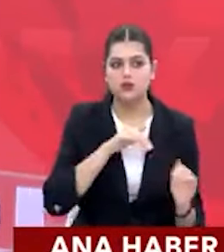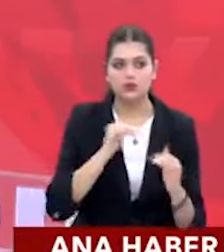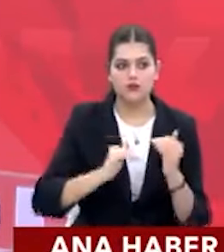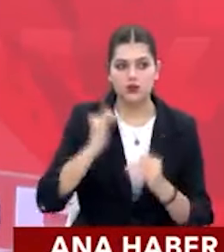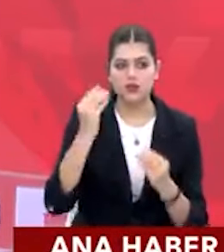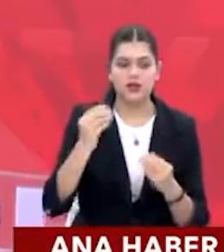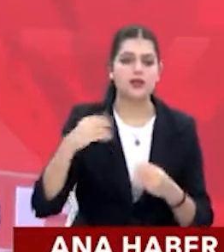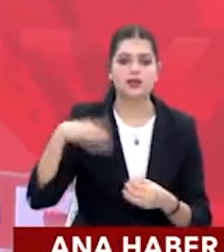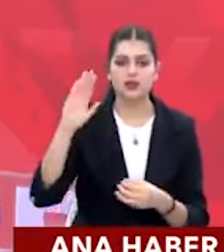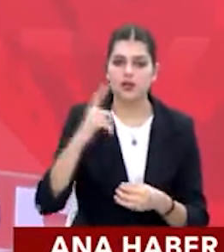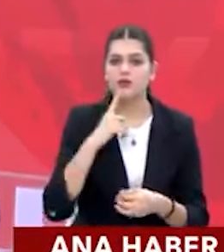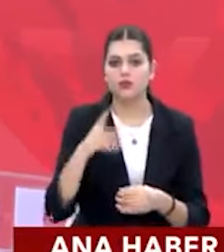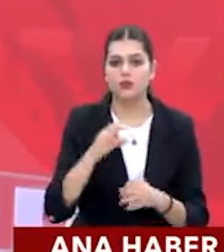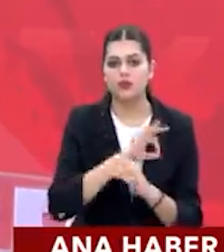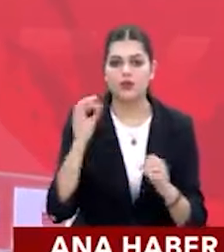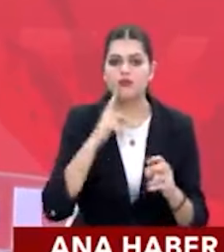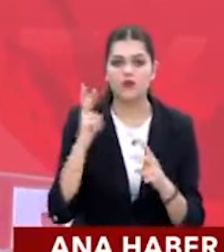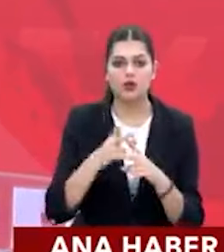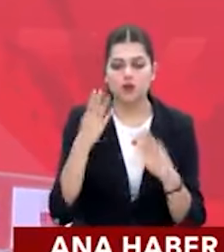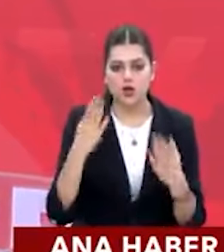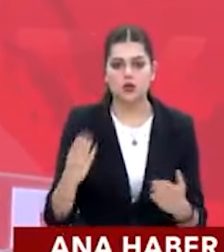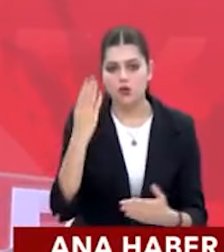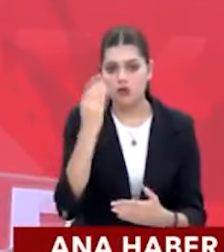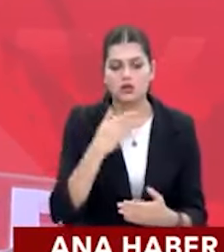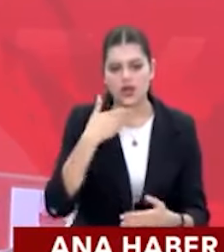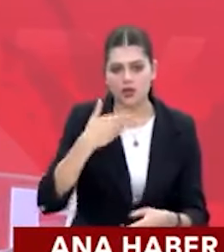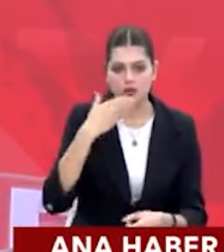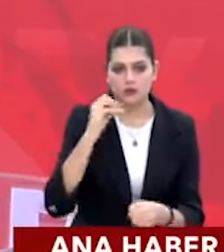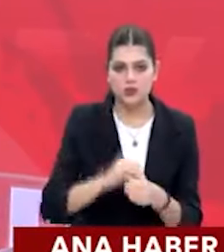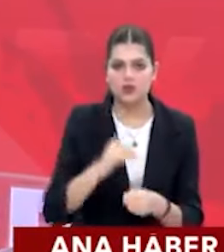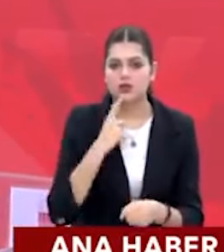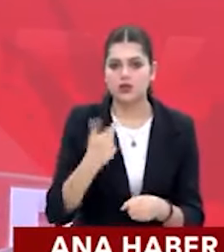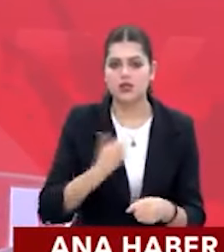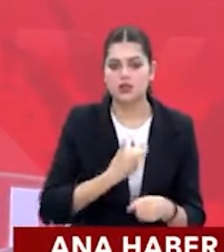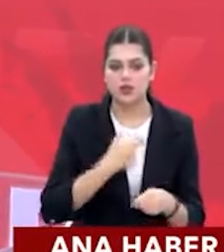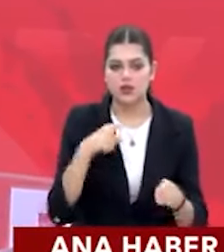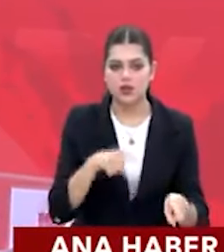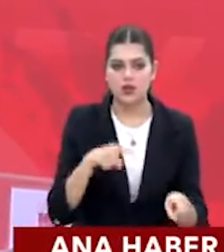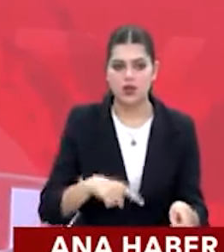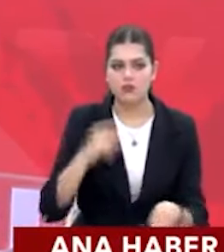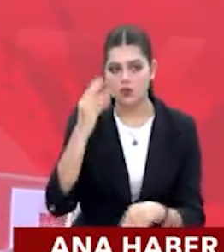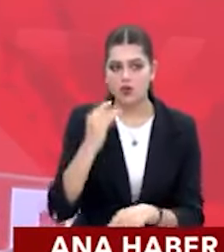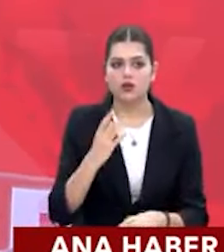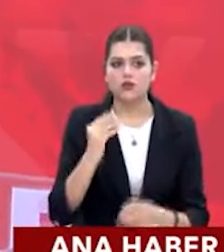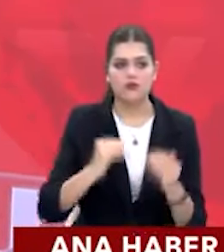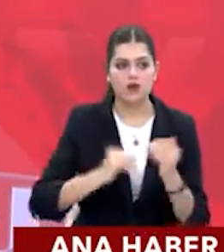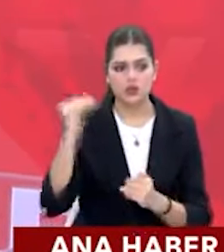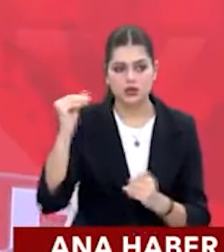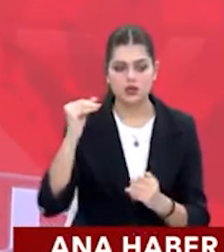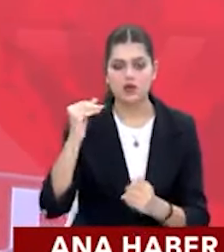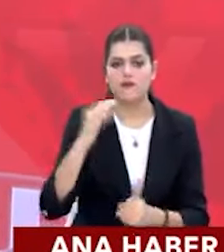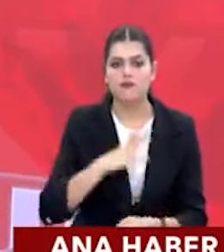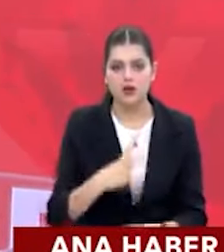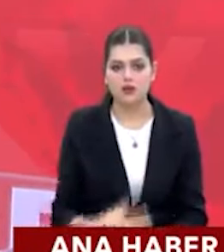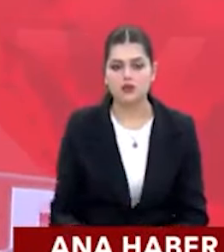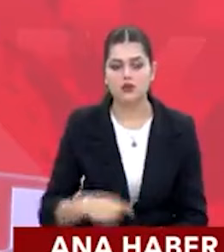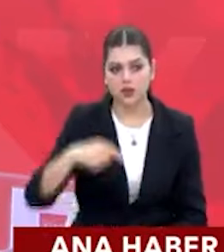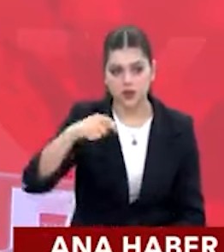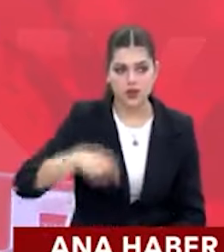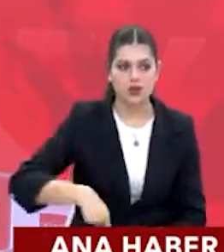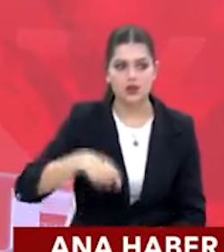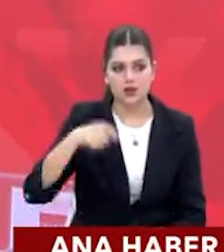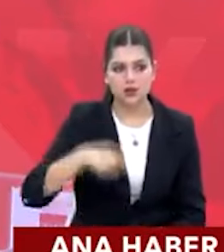yüklenme iyi değil. Bunun faturası ağır oluyor. Anlattım size. Yasal takibe düşenlerin sayısı acayip derecede artmış durumda.